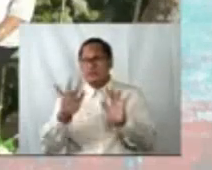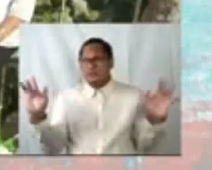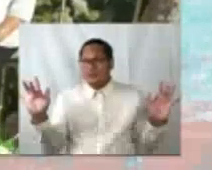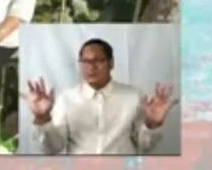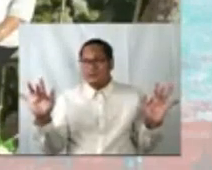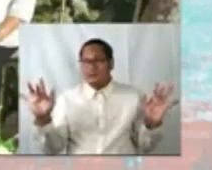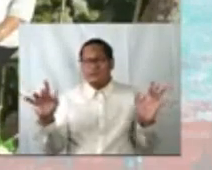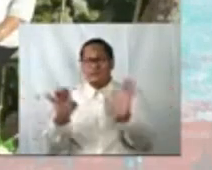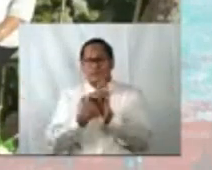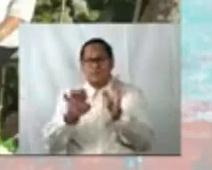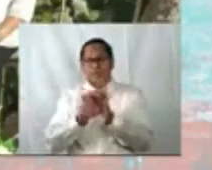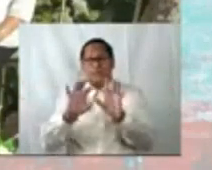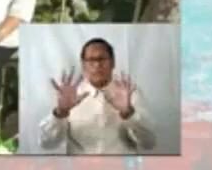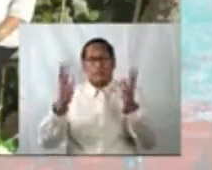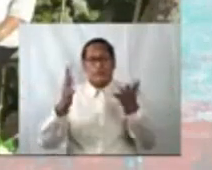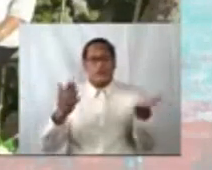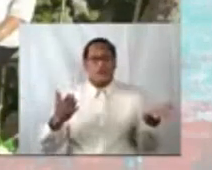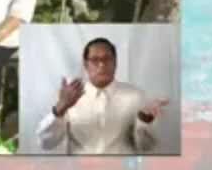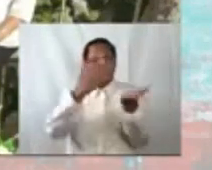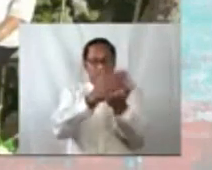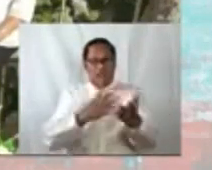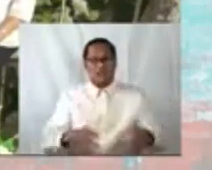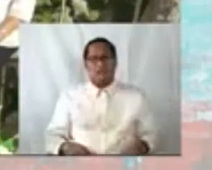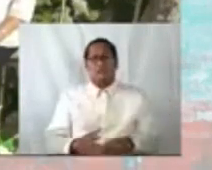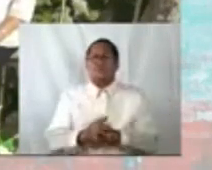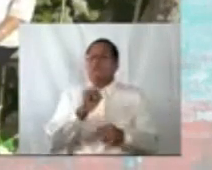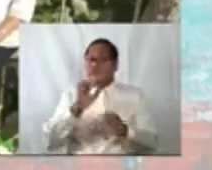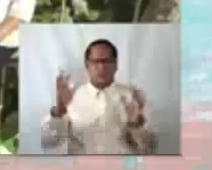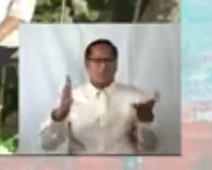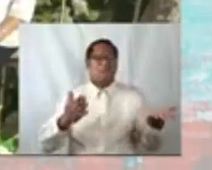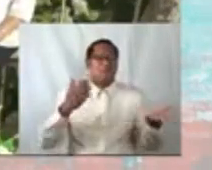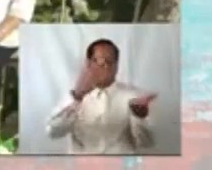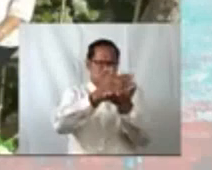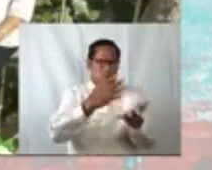Kung wala namang pupuntahan, wala talagang pupunta.